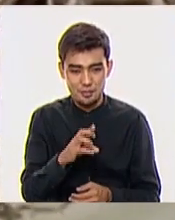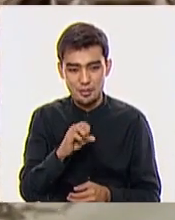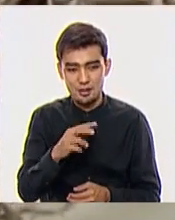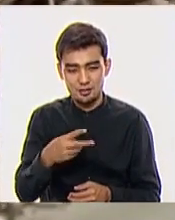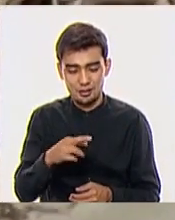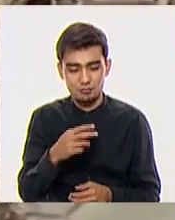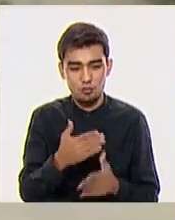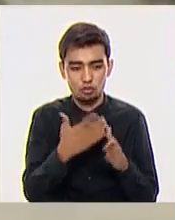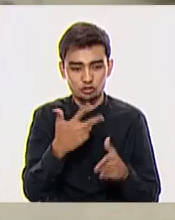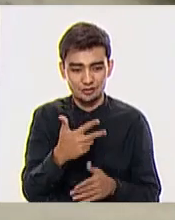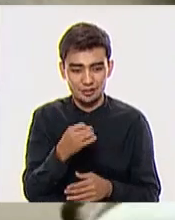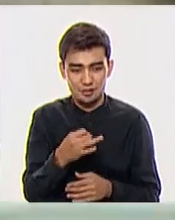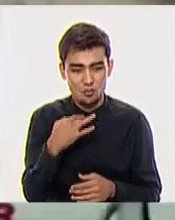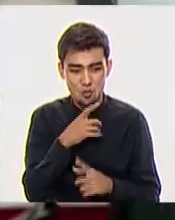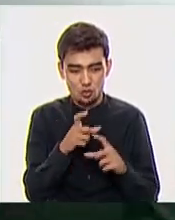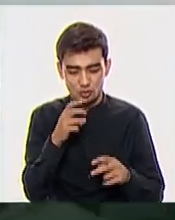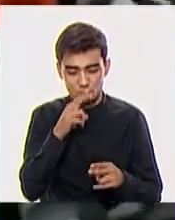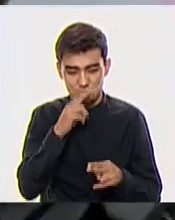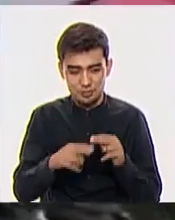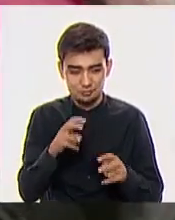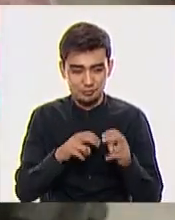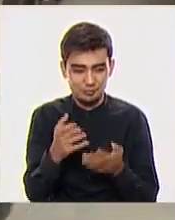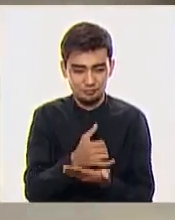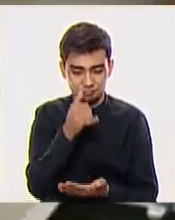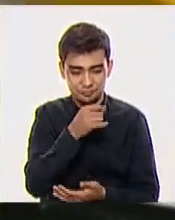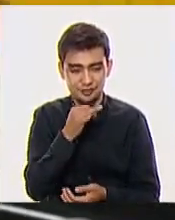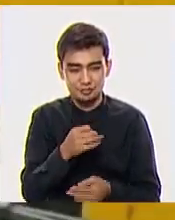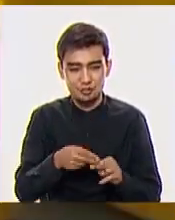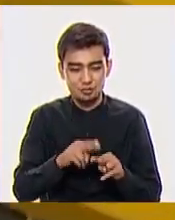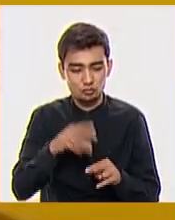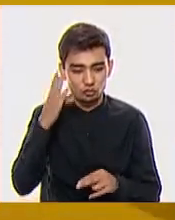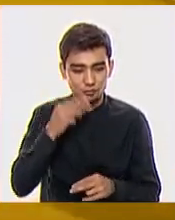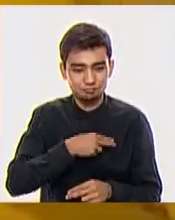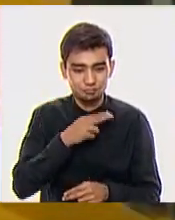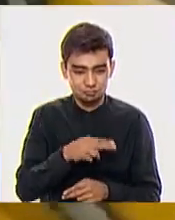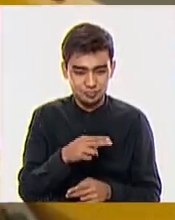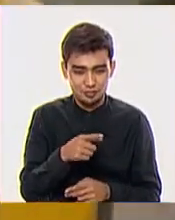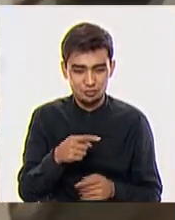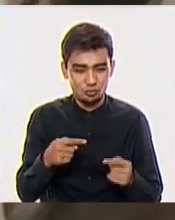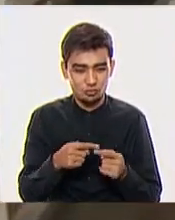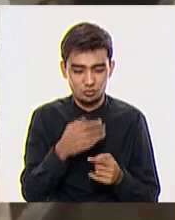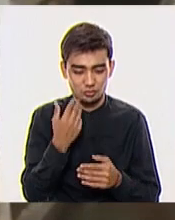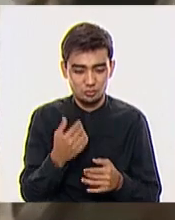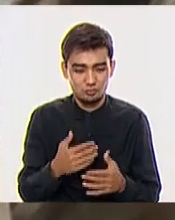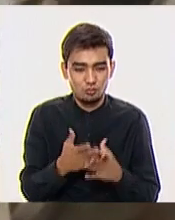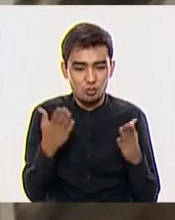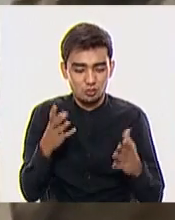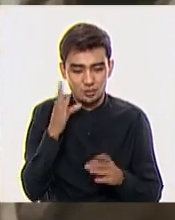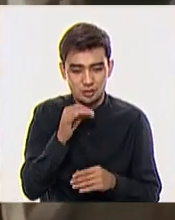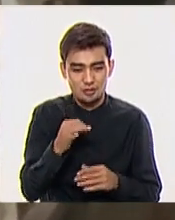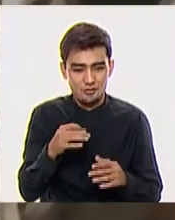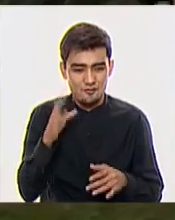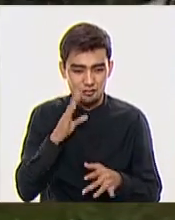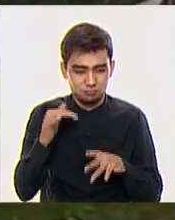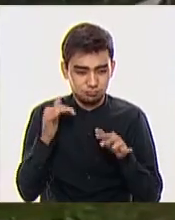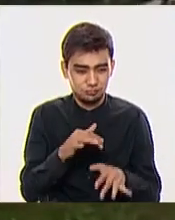больше 30. Многие до сих пор числятся пропавшими без вести, поэтому число жертв, вероятно, не окончательное. Во власти мощных